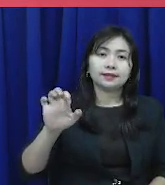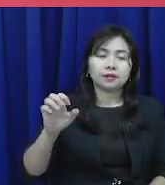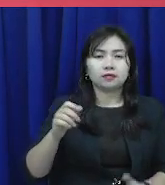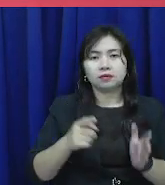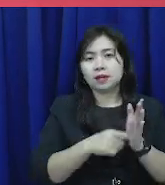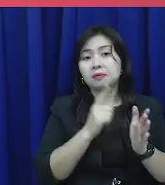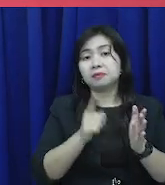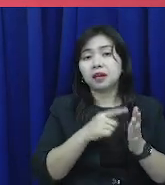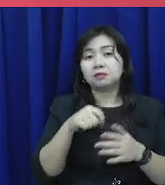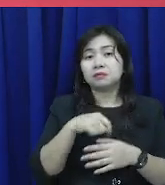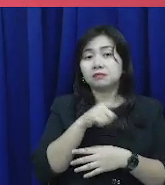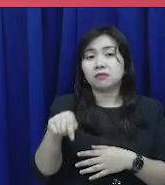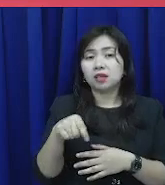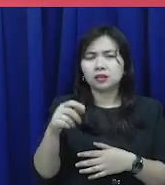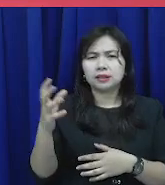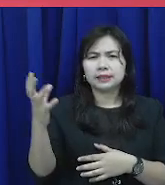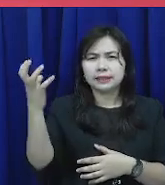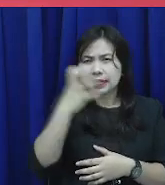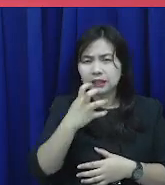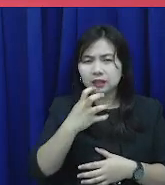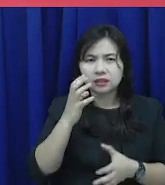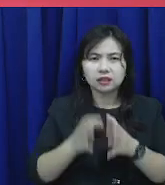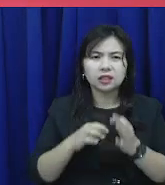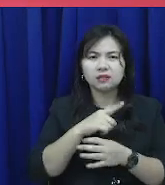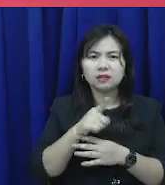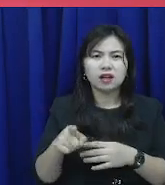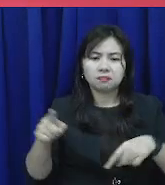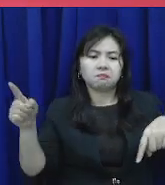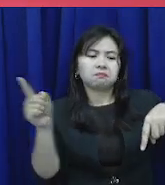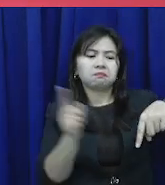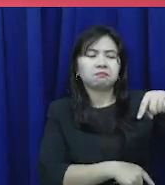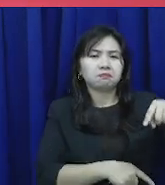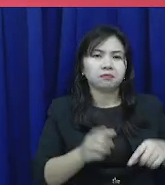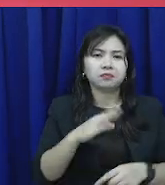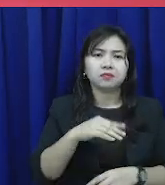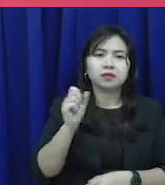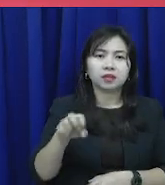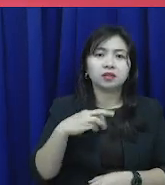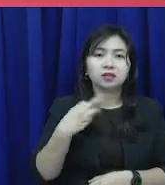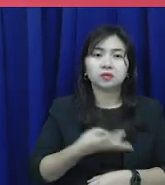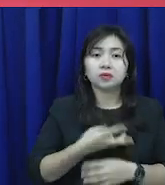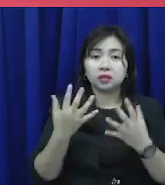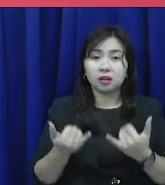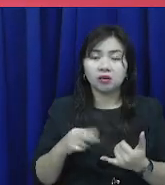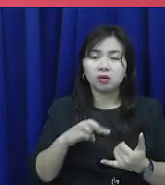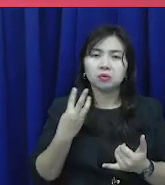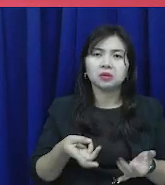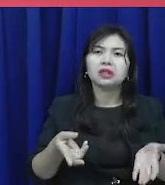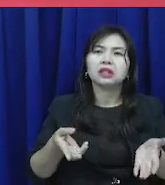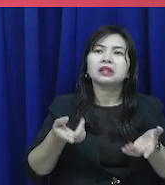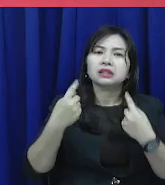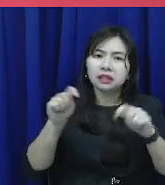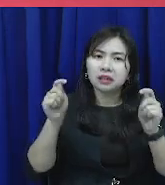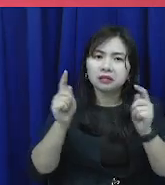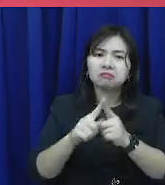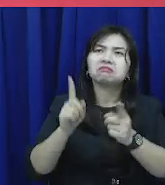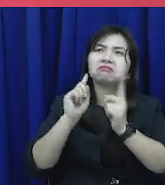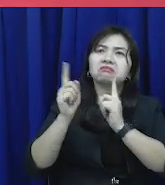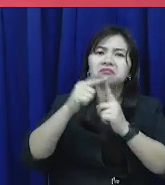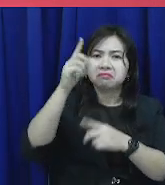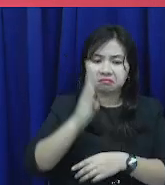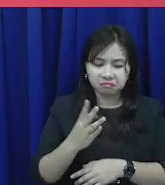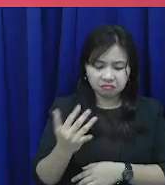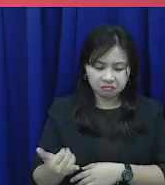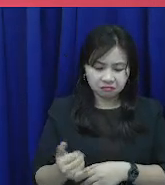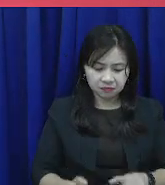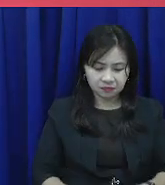ng Diyos minsan may mahinan hugot pa tayo sa Diyos maghahanap pa tayo ng hugot laban